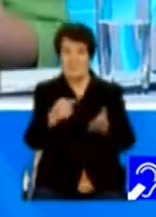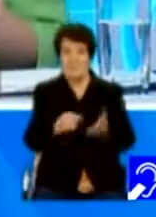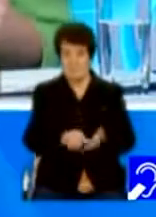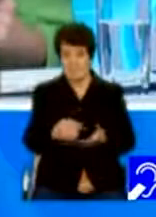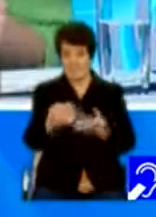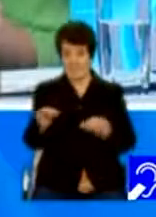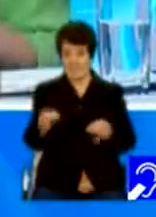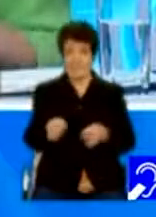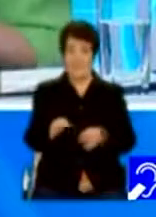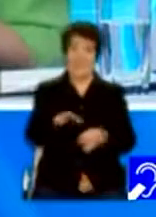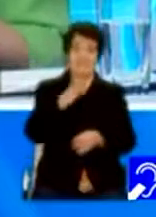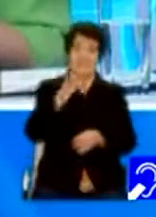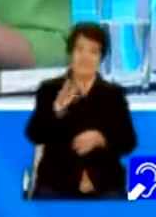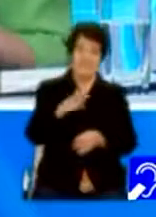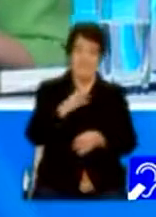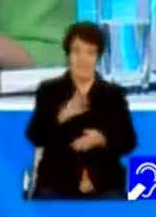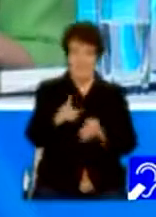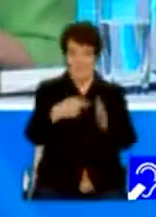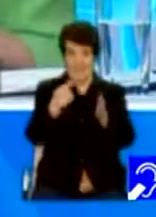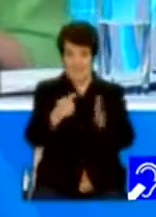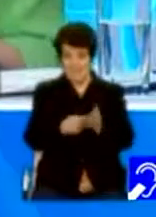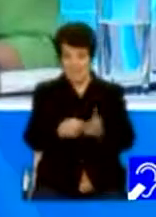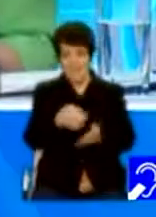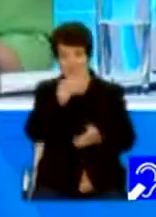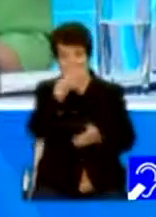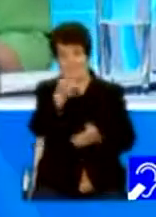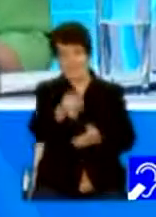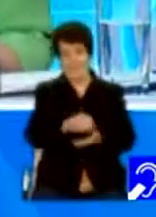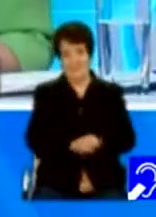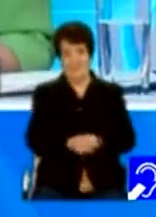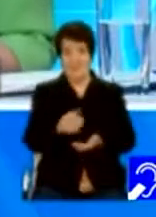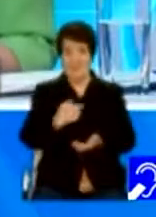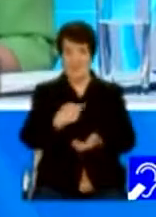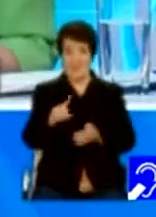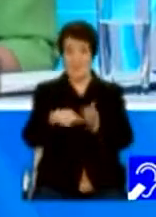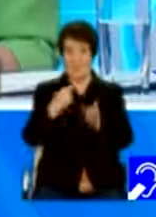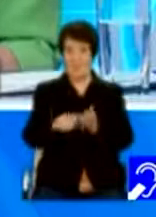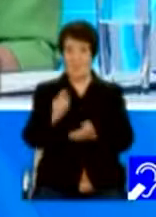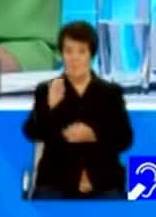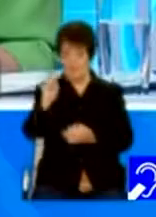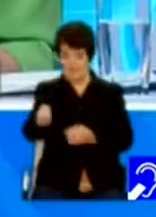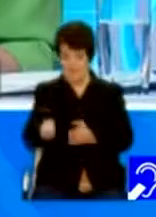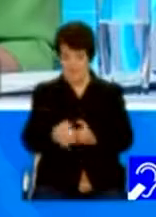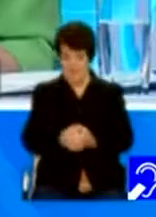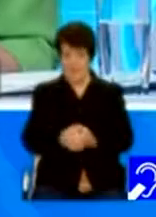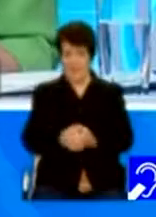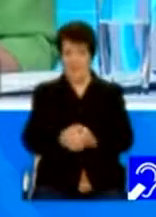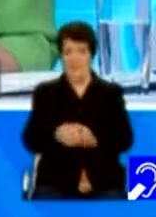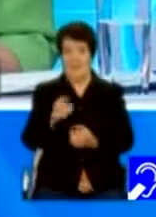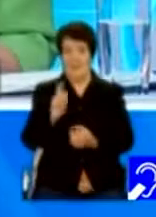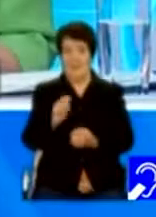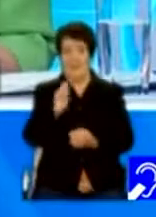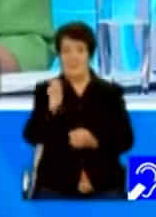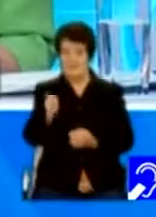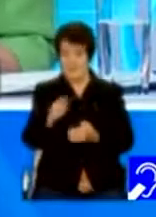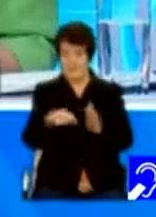Dacă demisionați sau nu, care răspundeți la întrebare, lăsați poporul, răspundeți la... Eu v-am dat o întrebare fermă, o întrebare